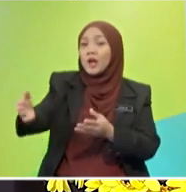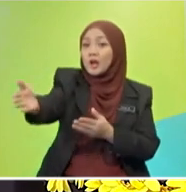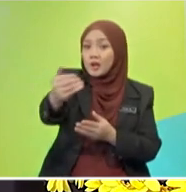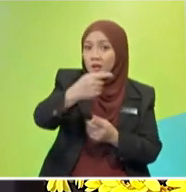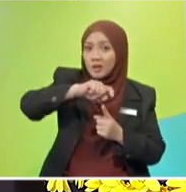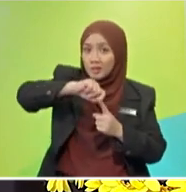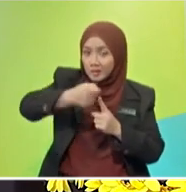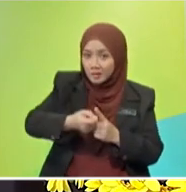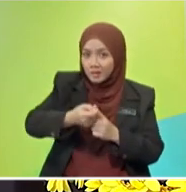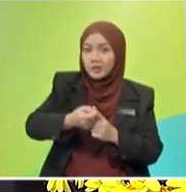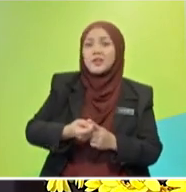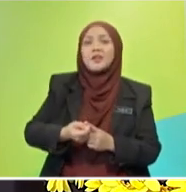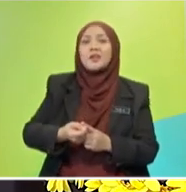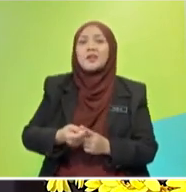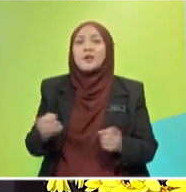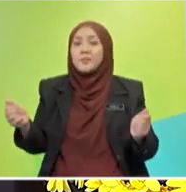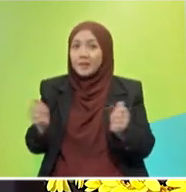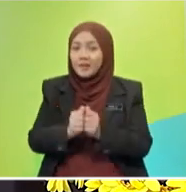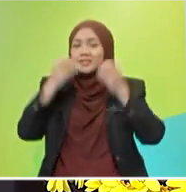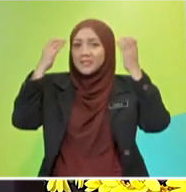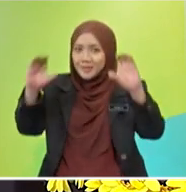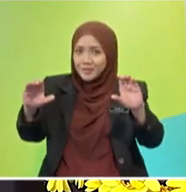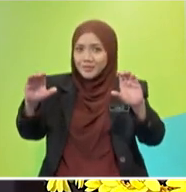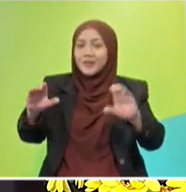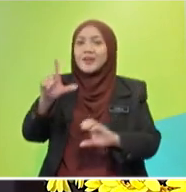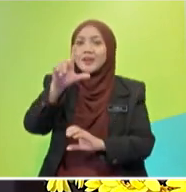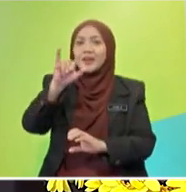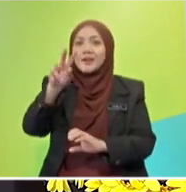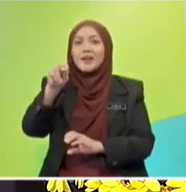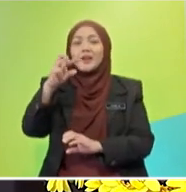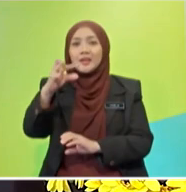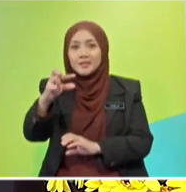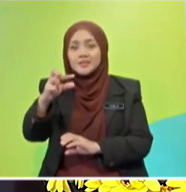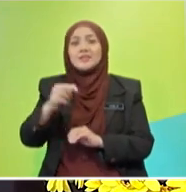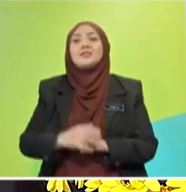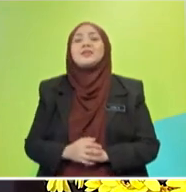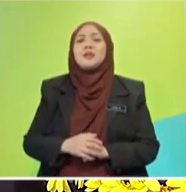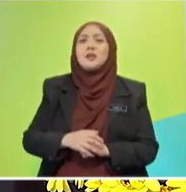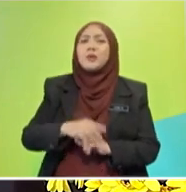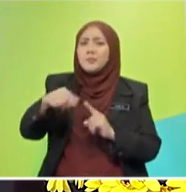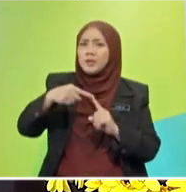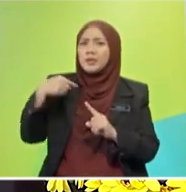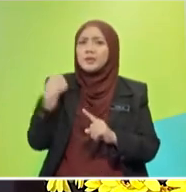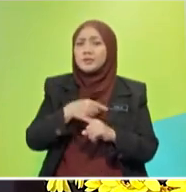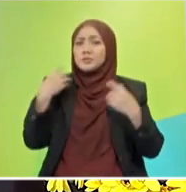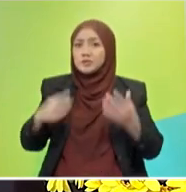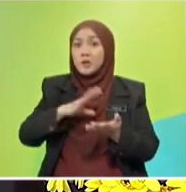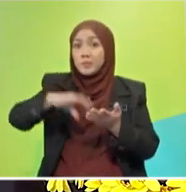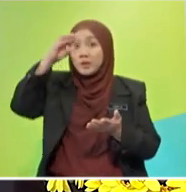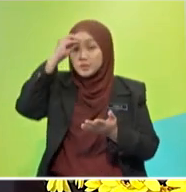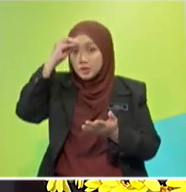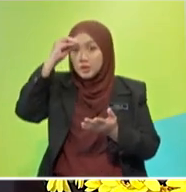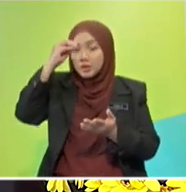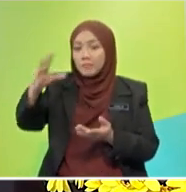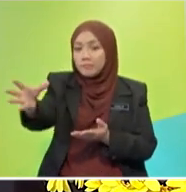cek guling Cikgu pastinya bila kita tidak dapat mempelajari berkenaan dengan topik tua yang hasil tanaman